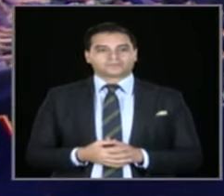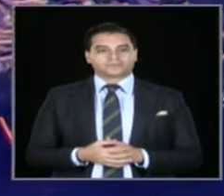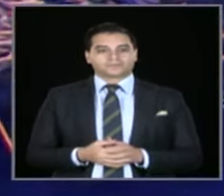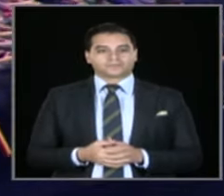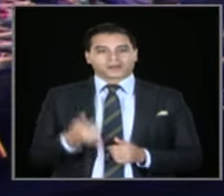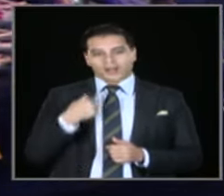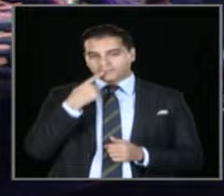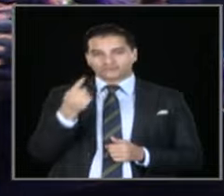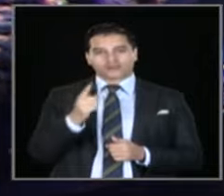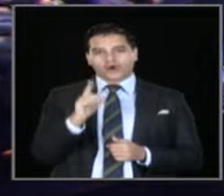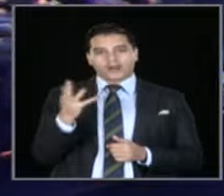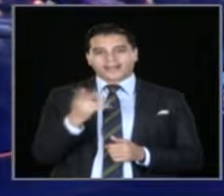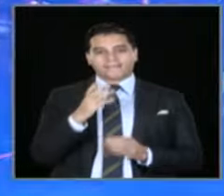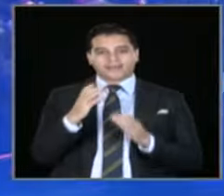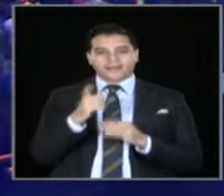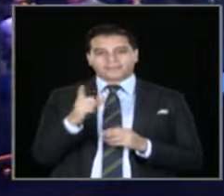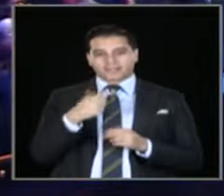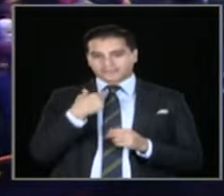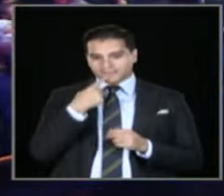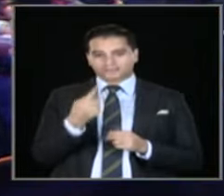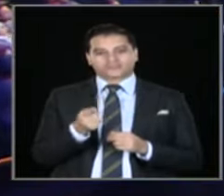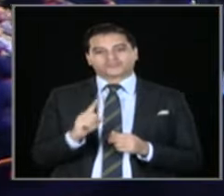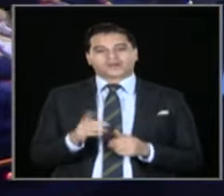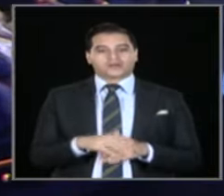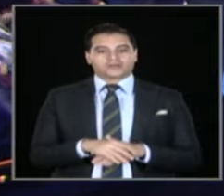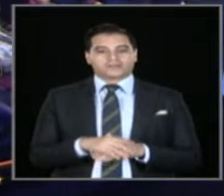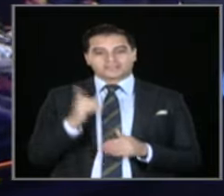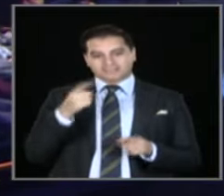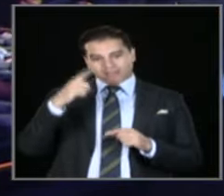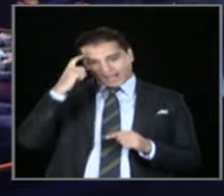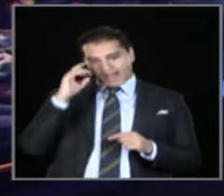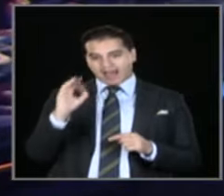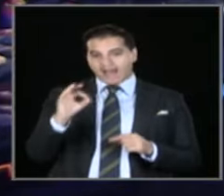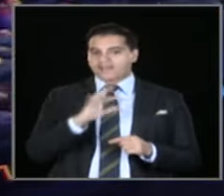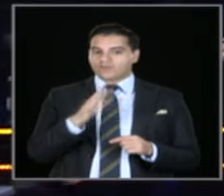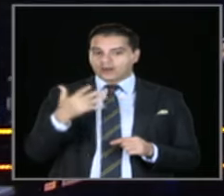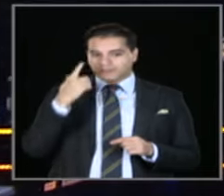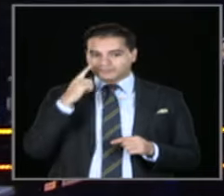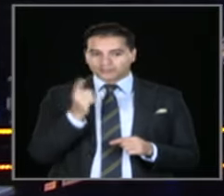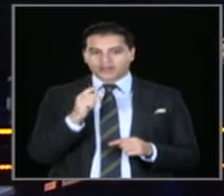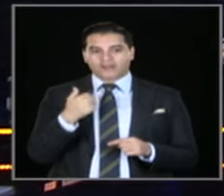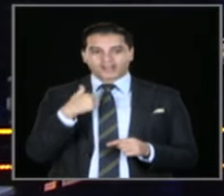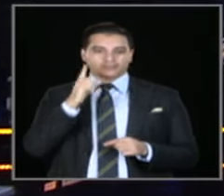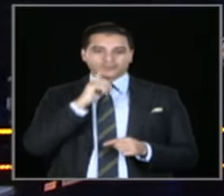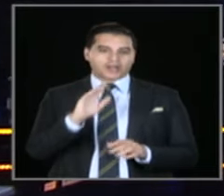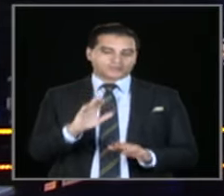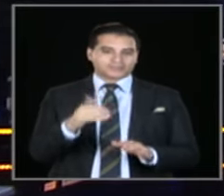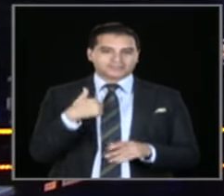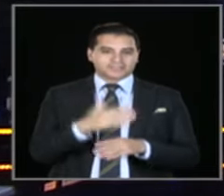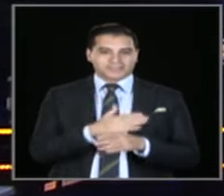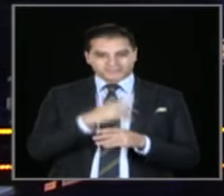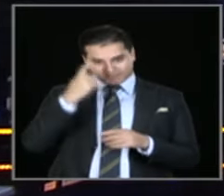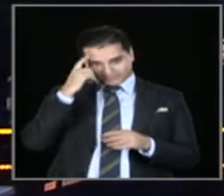مش هقول لك كم إجابة صح. مش هظهر. أنت عارف ولا مش عارف؟ أنا ذات نفسي مش عايز أعرف. مش عايز